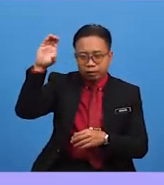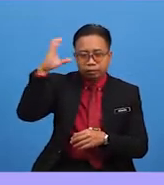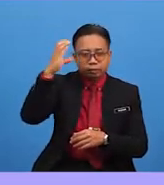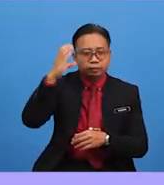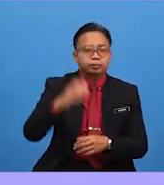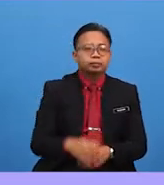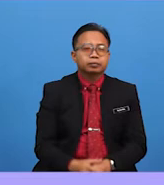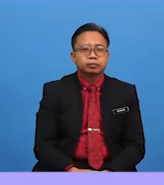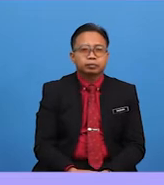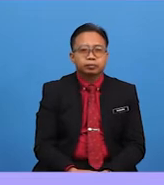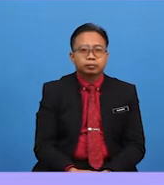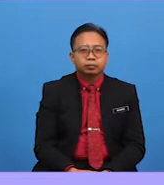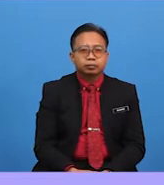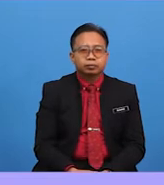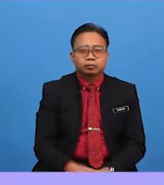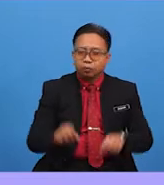Matahari.